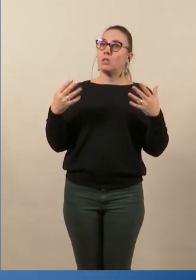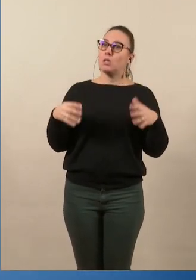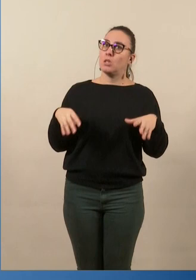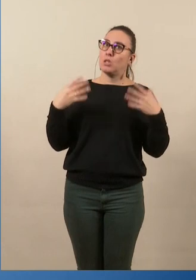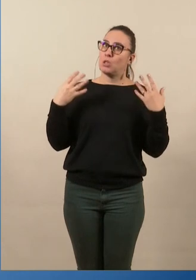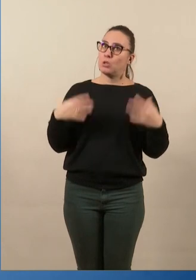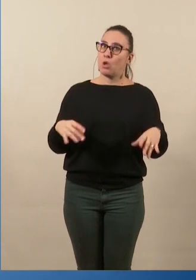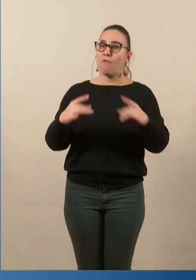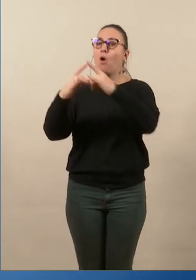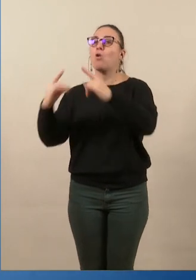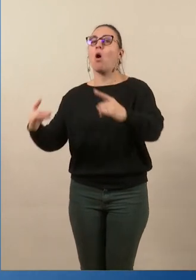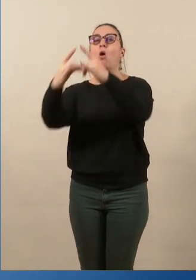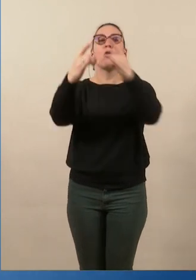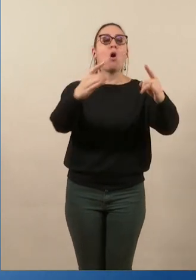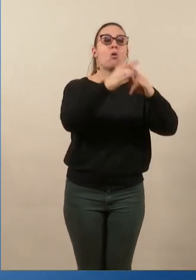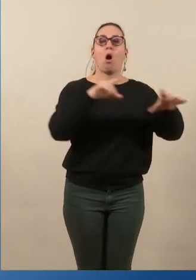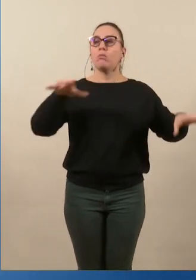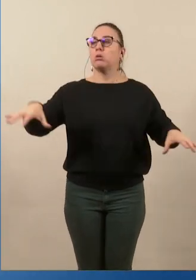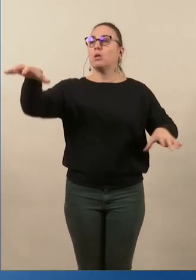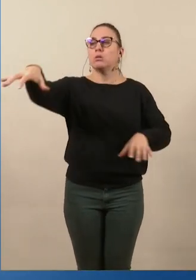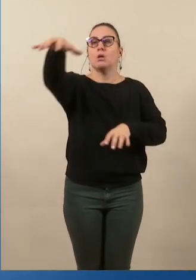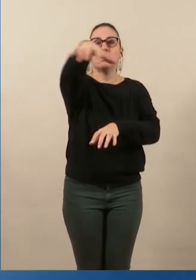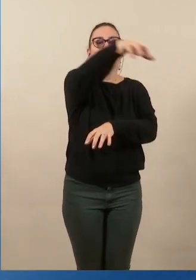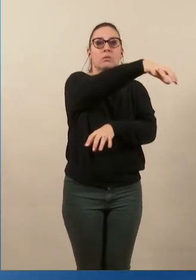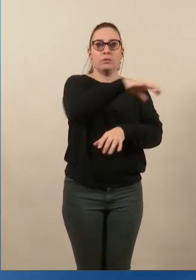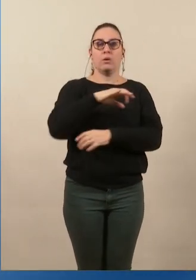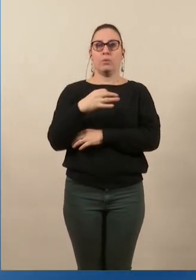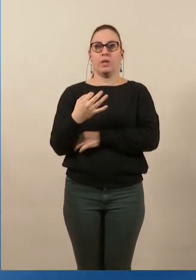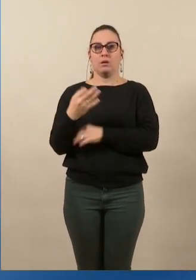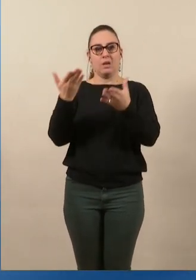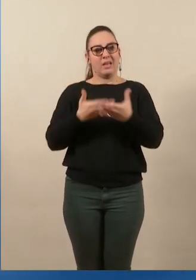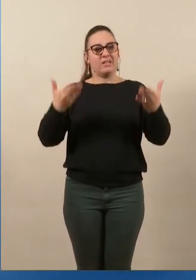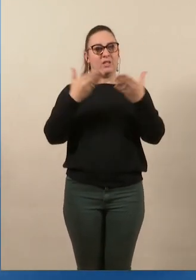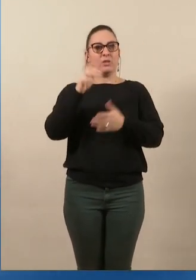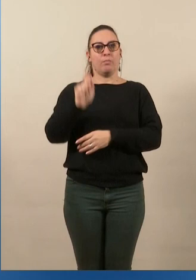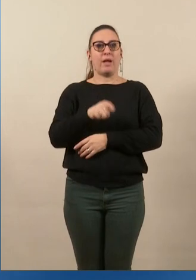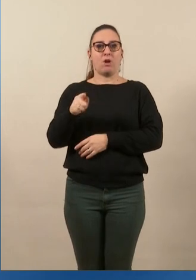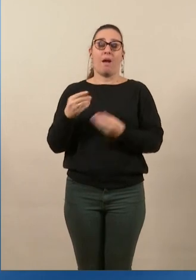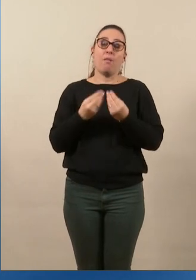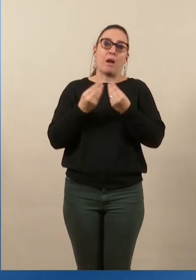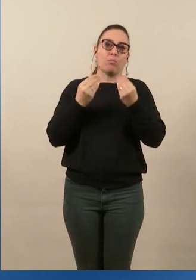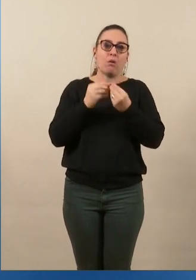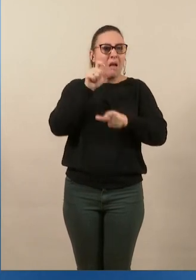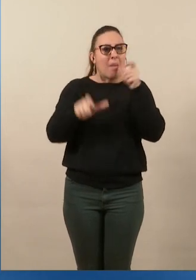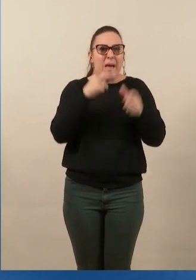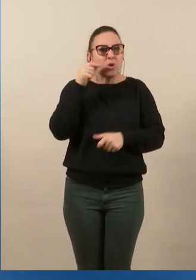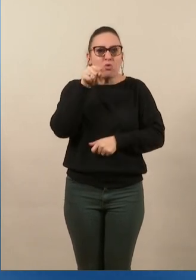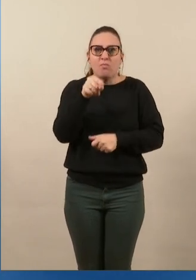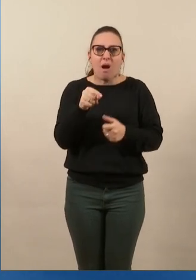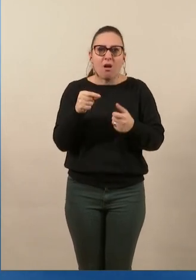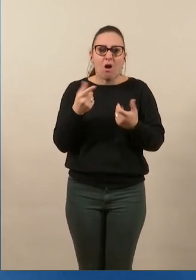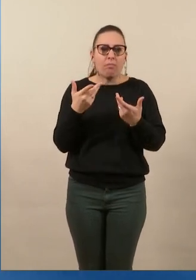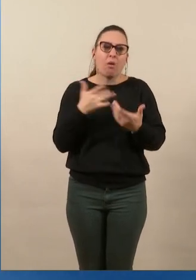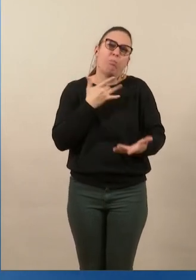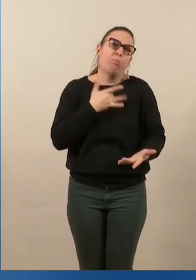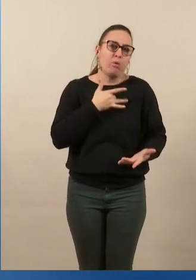camp qui existent et qui serait dans des situation non normale hélas et je parle pas de ces pauvres gens attention pas du